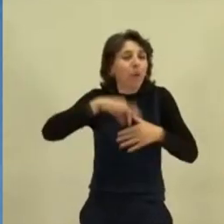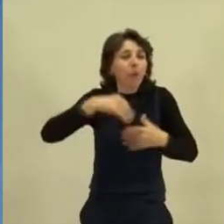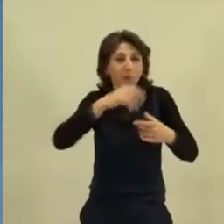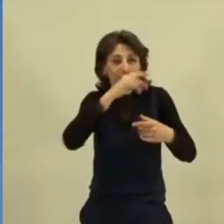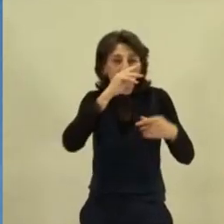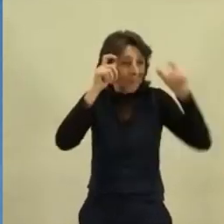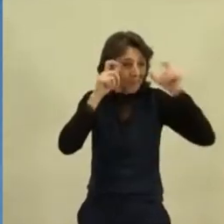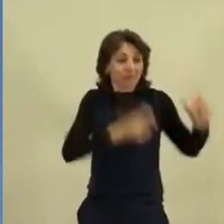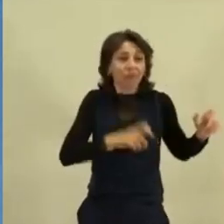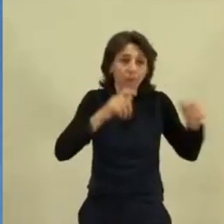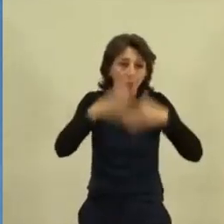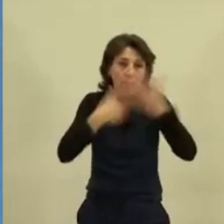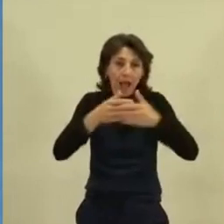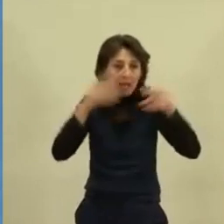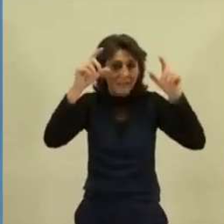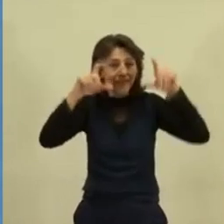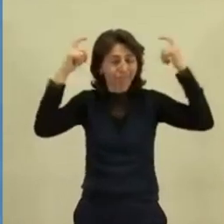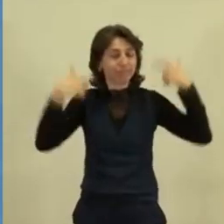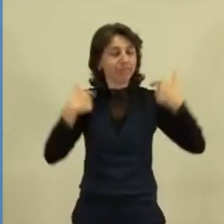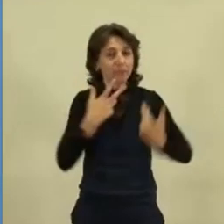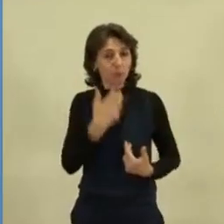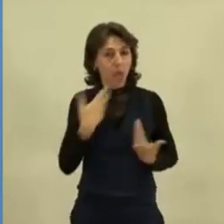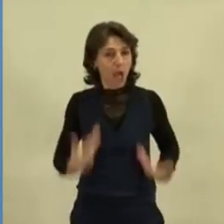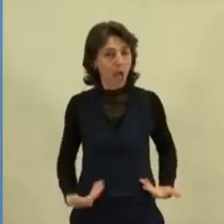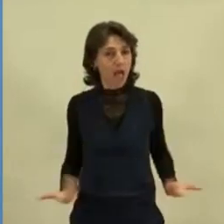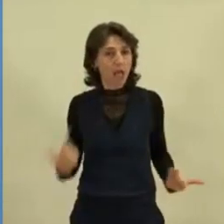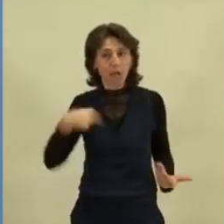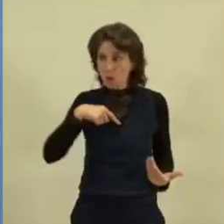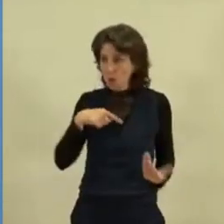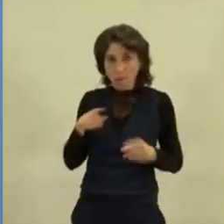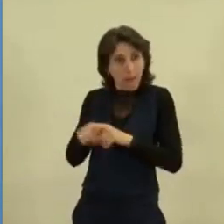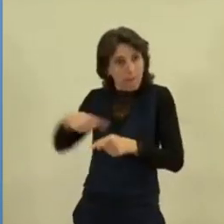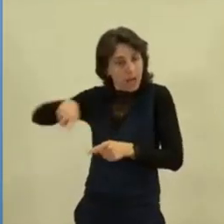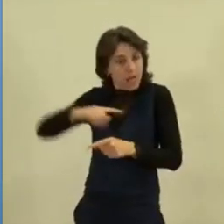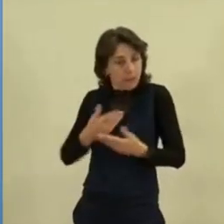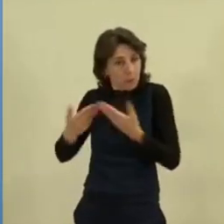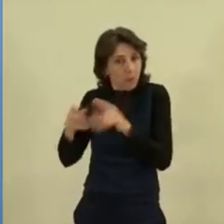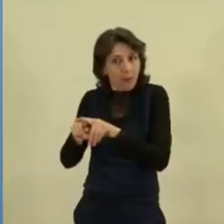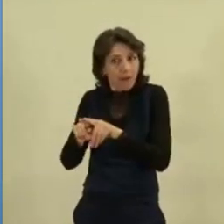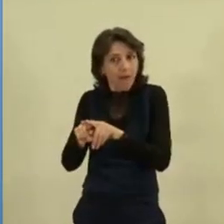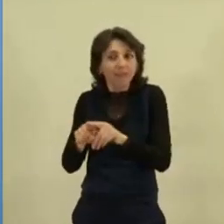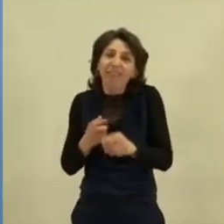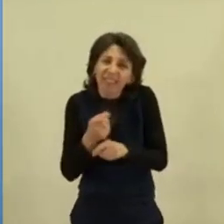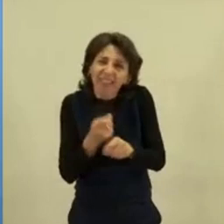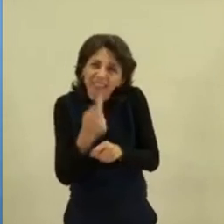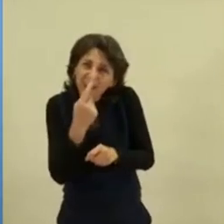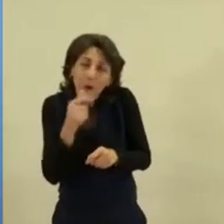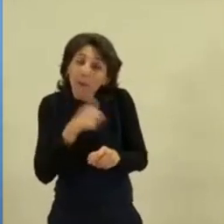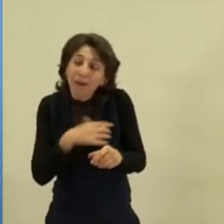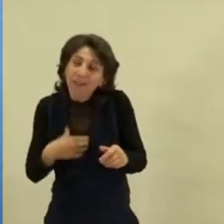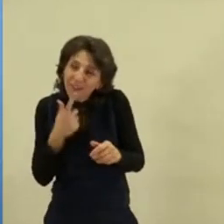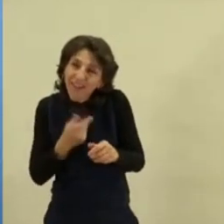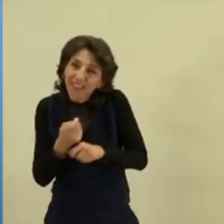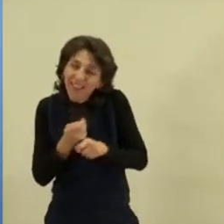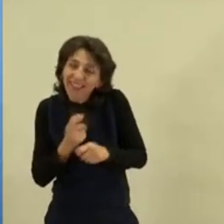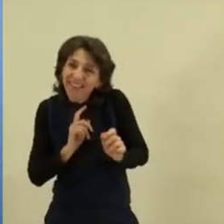prendre les lunettes du citoyen, on voit bien qu'on est impacté, et chaque citoyen, j'ai l'impression de vous embêter, Madame la Première Adjointe. Ah